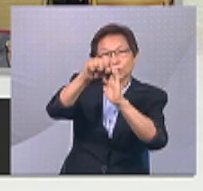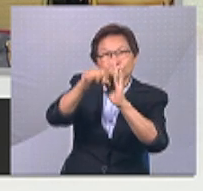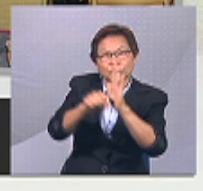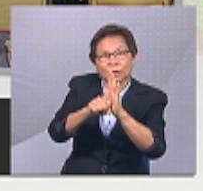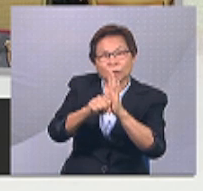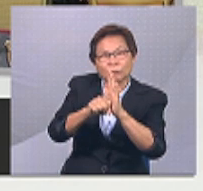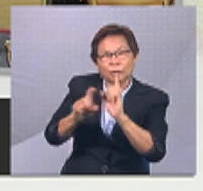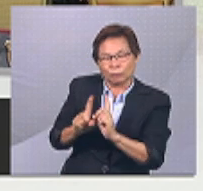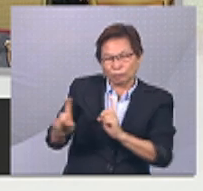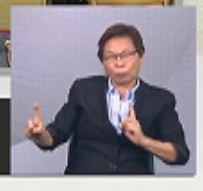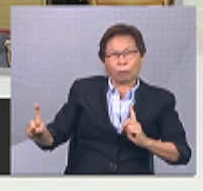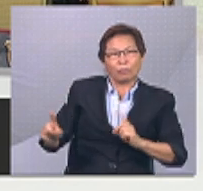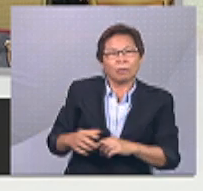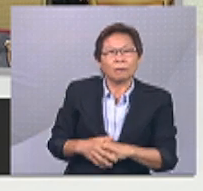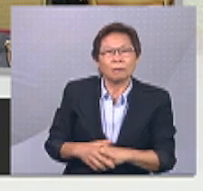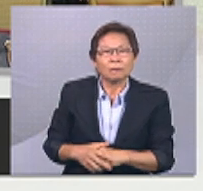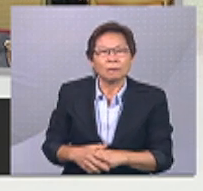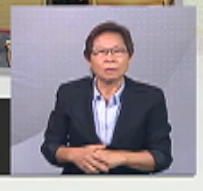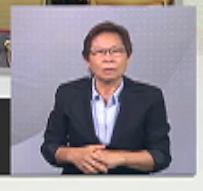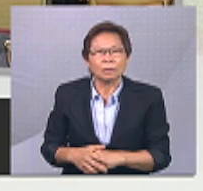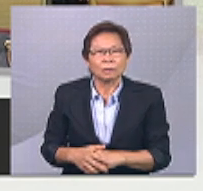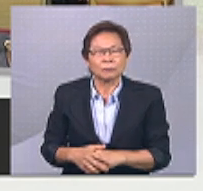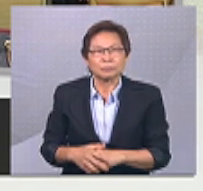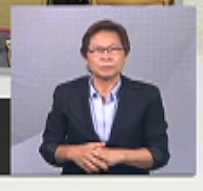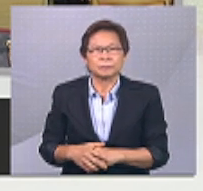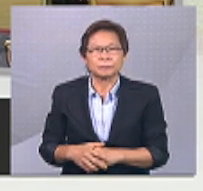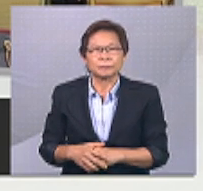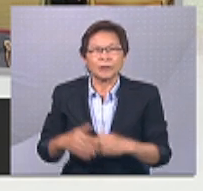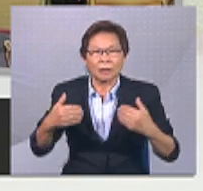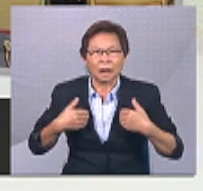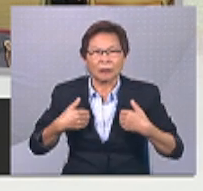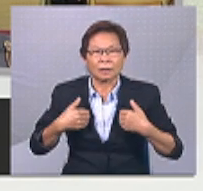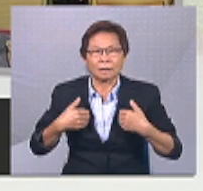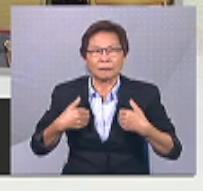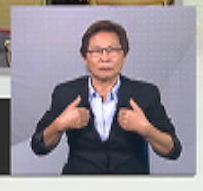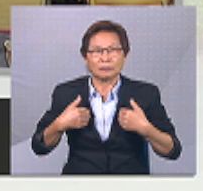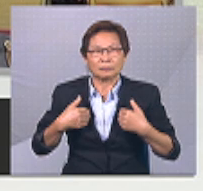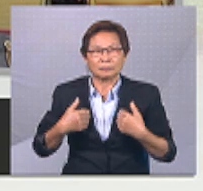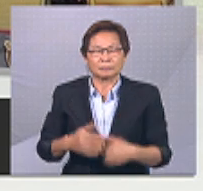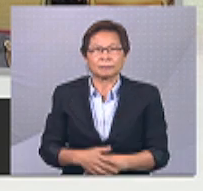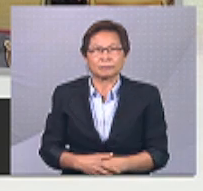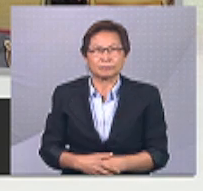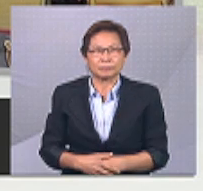Tapi itu secara teori. Secara praktikalnya kita tidak tahu adakah mungkin berlakunya